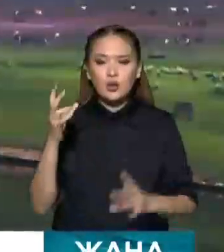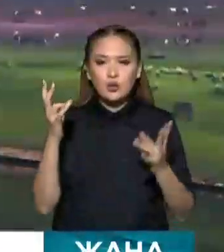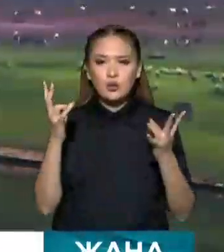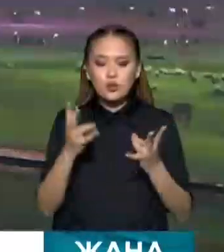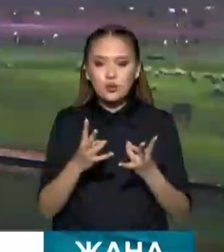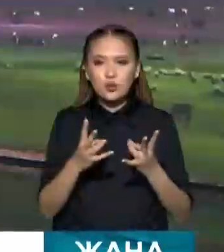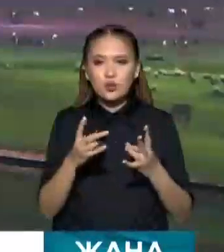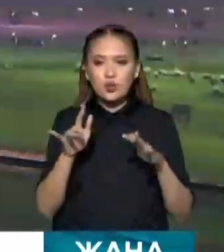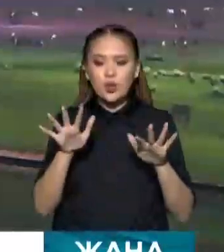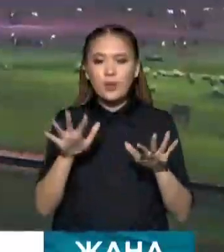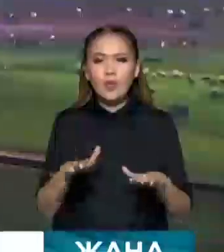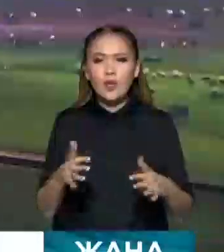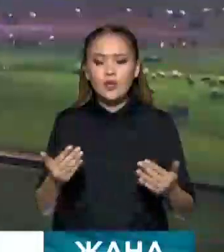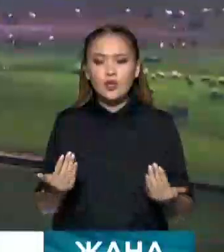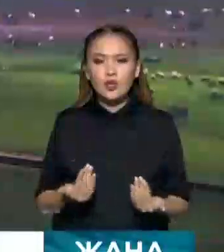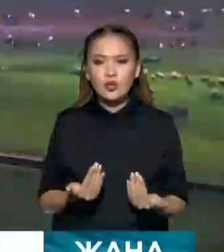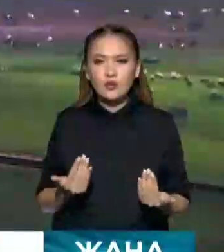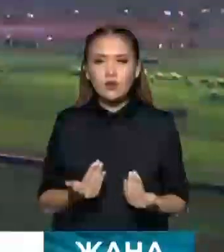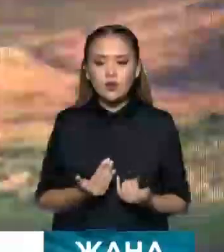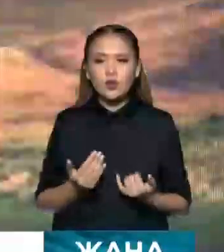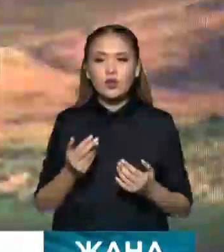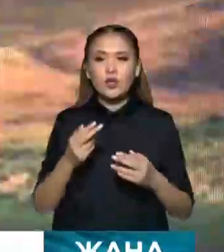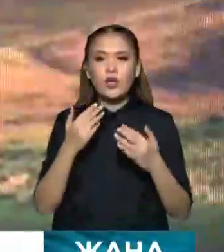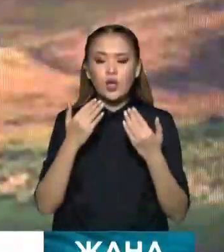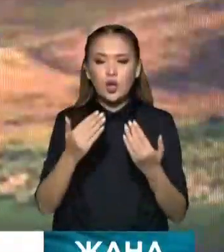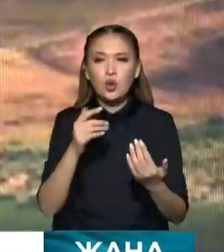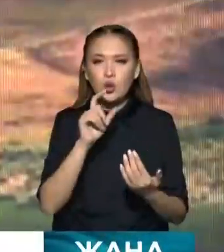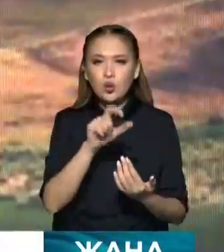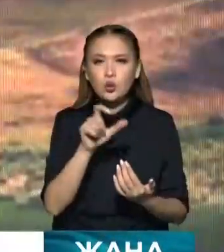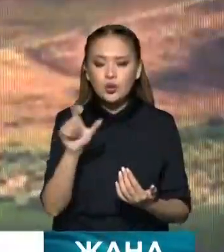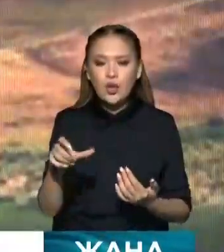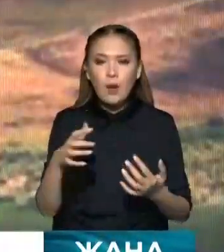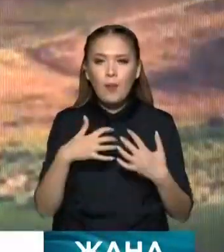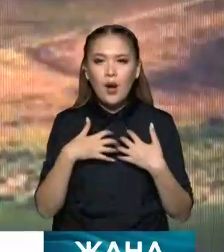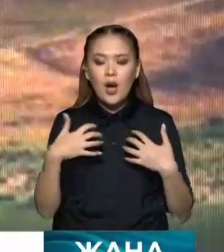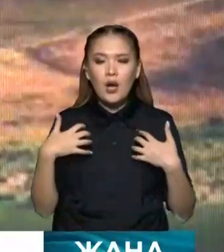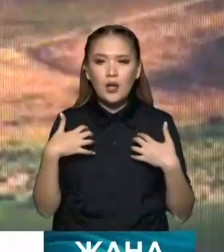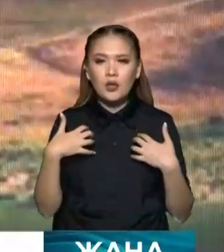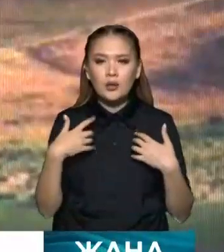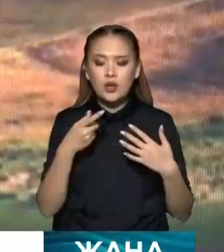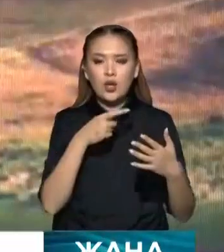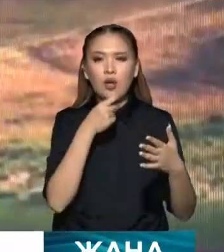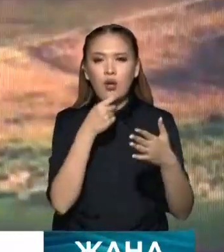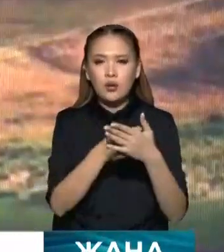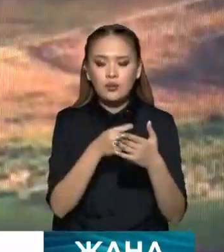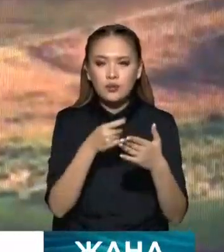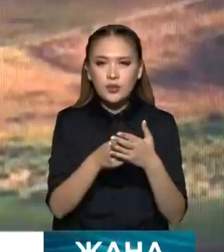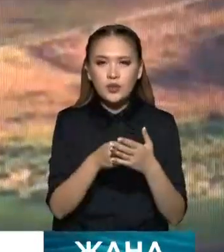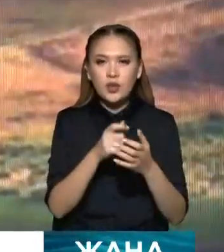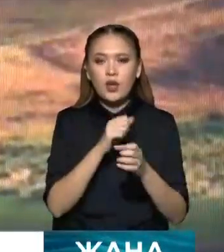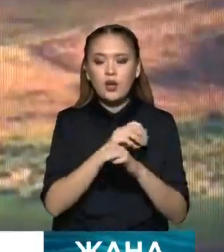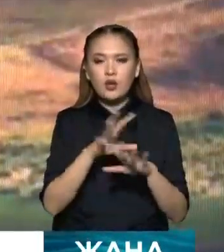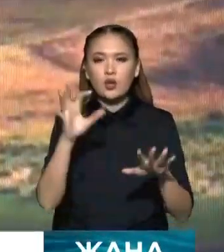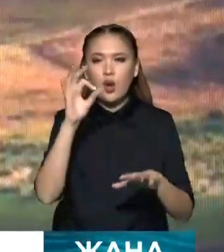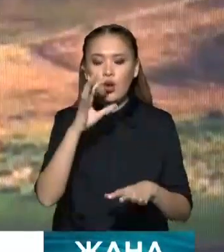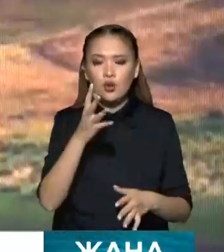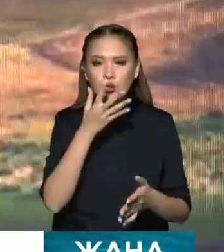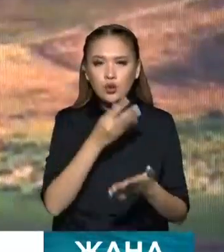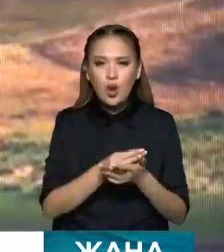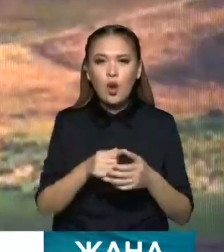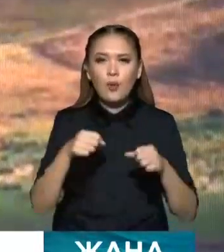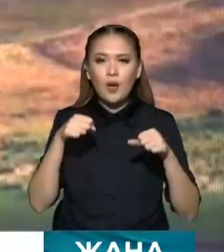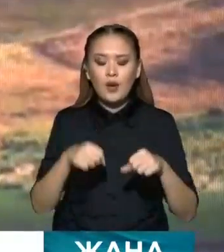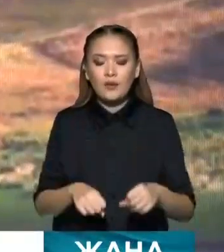сол жердегі тұрып жатқан азаматтар, олар өзінің малын бағуға және сол малдан белгілі бір игілік алуға